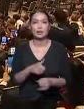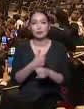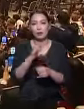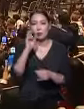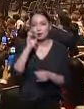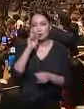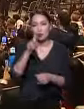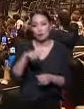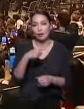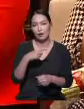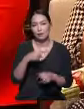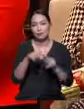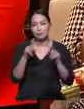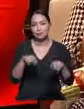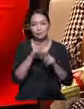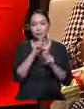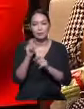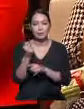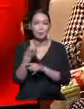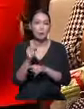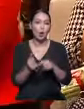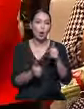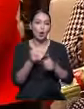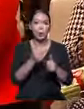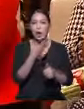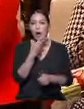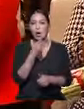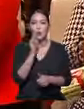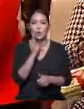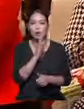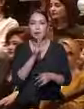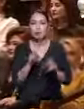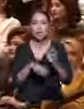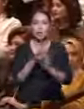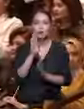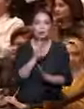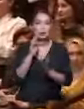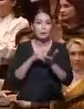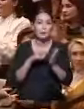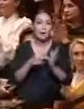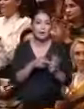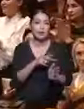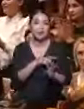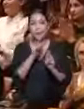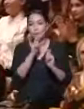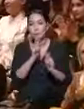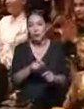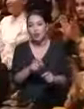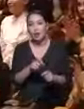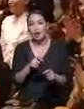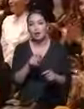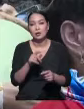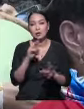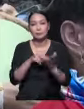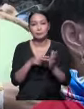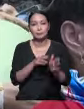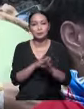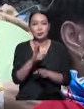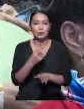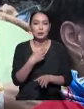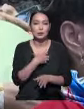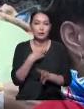государства также вручил призы победительницам конкурса «Аруана» на лучший женский проект. Награды за реализацию социально значимых проектов